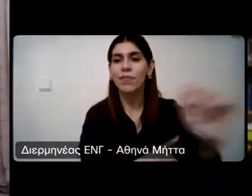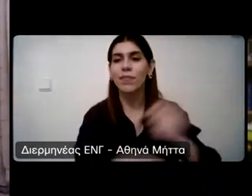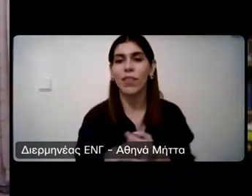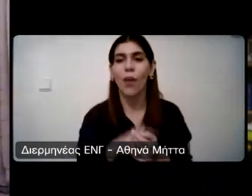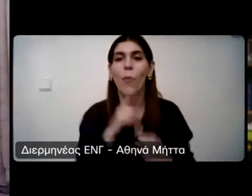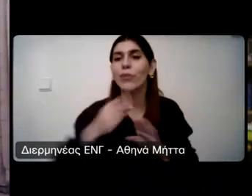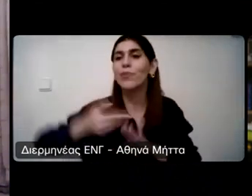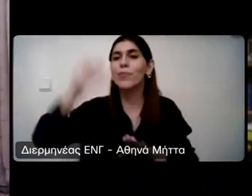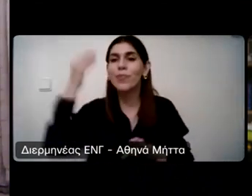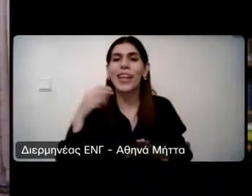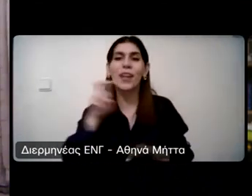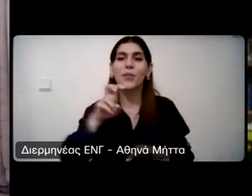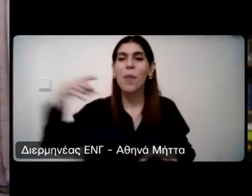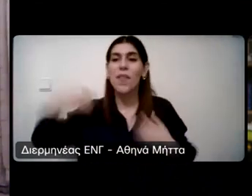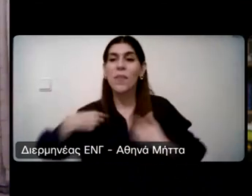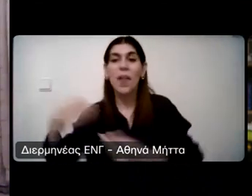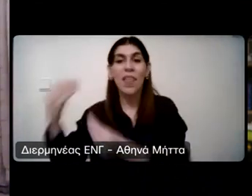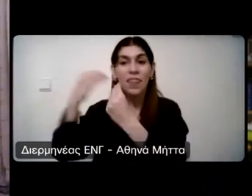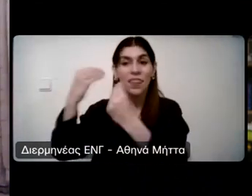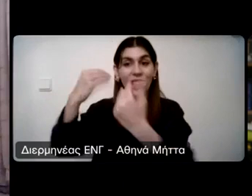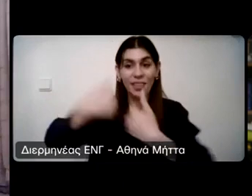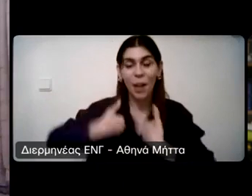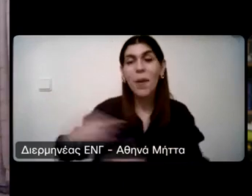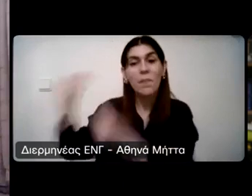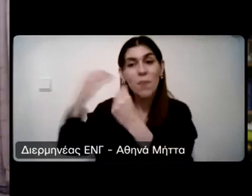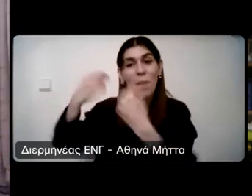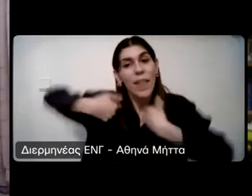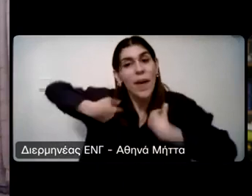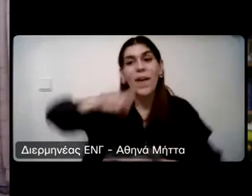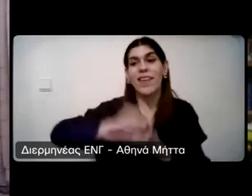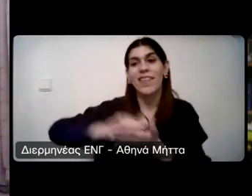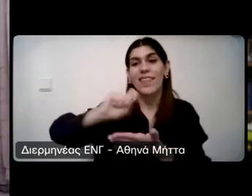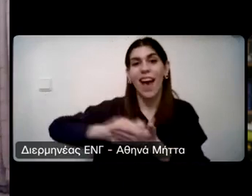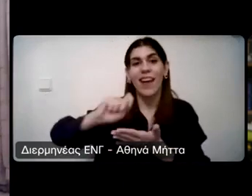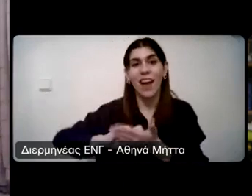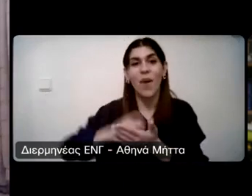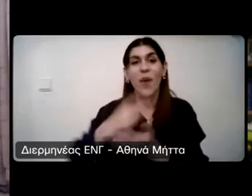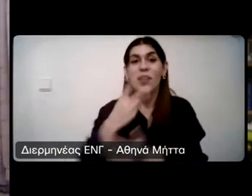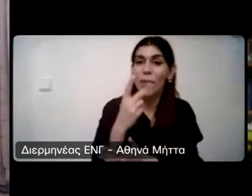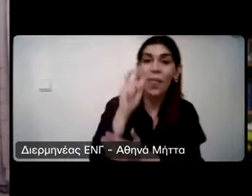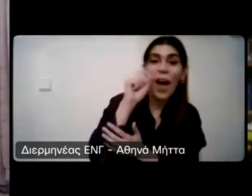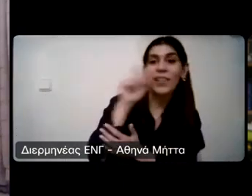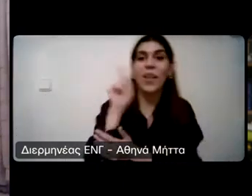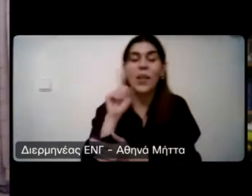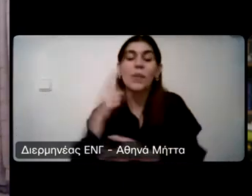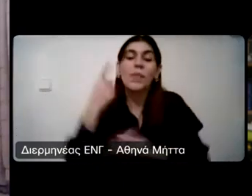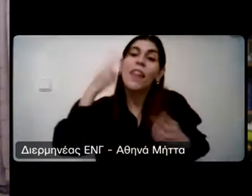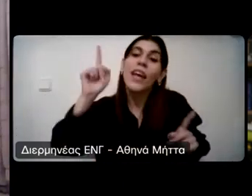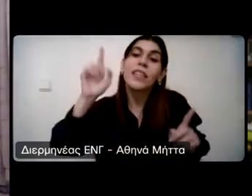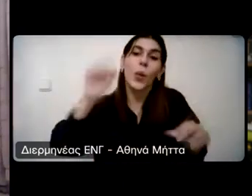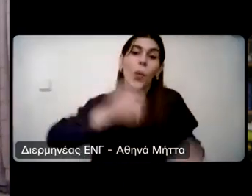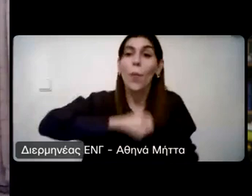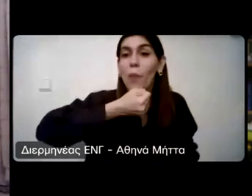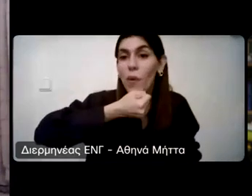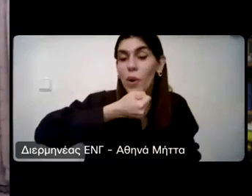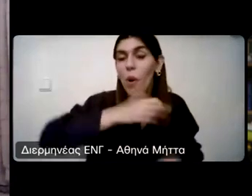Παυλίδου, η οποία μου έμαθε να γράφω και για με τα δύο γέννη. Τώρα στον προφορικό λόγο δεν ξέρω πώς θα το τηρήσω, αλλά το θέμα είναι